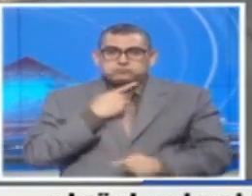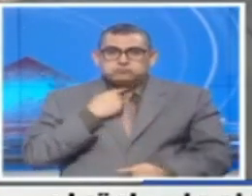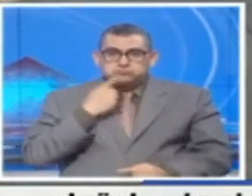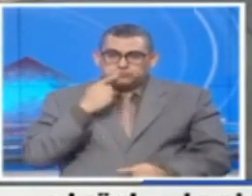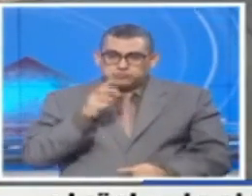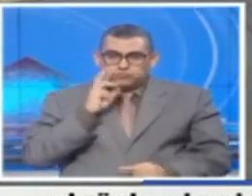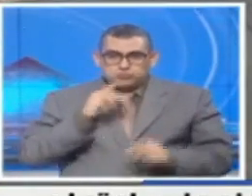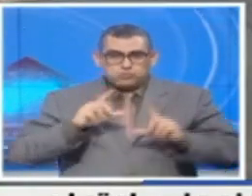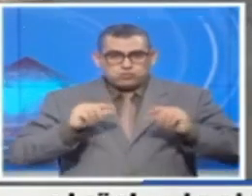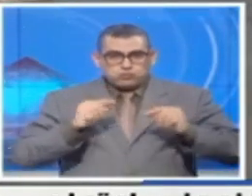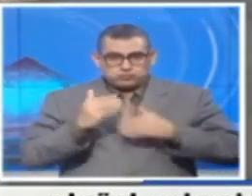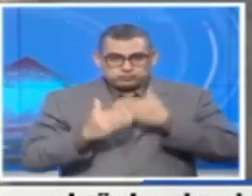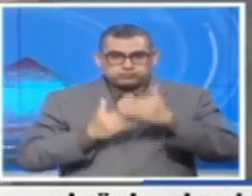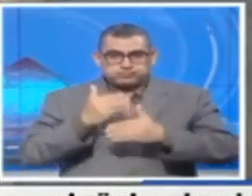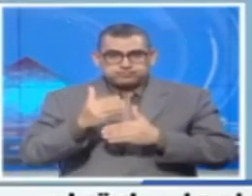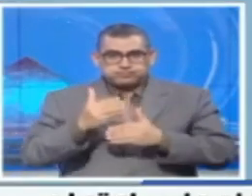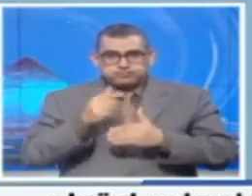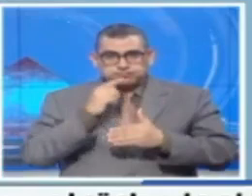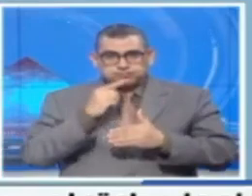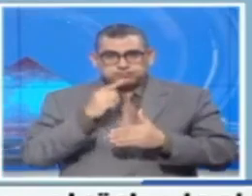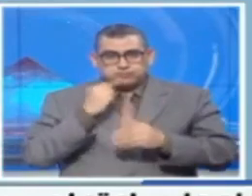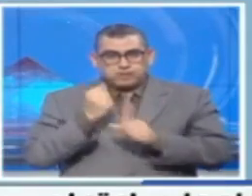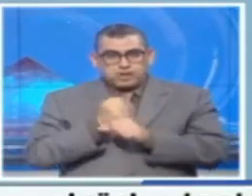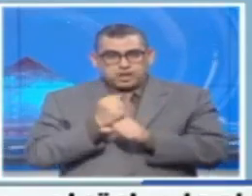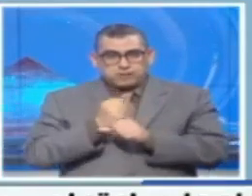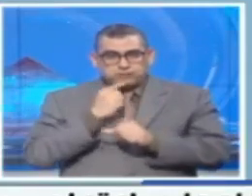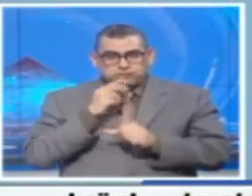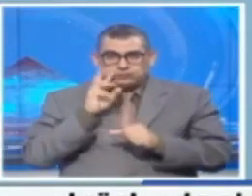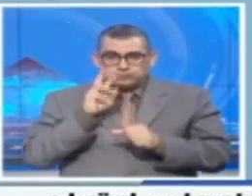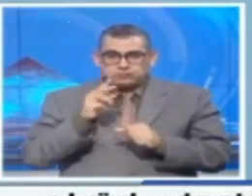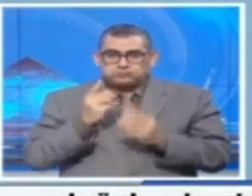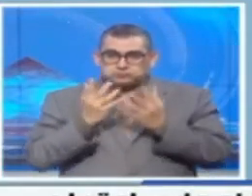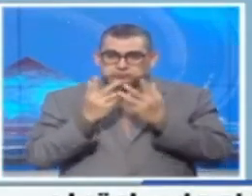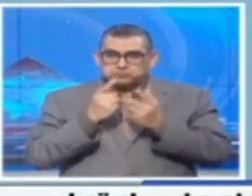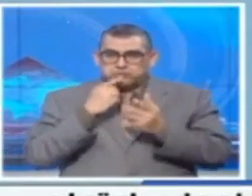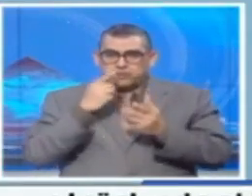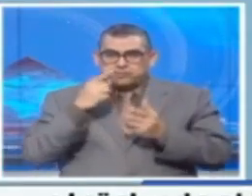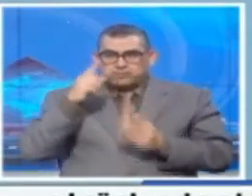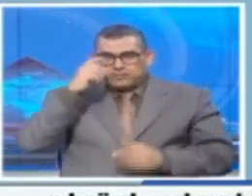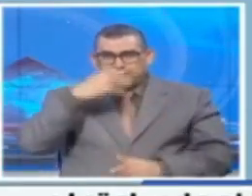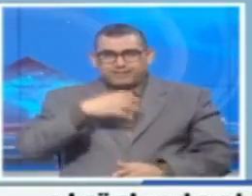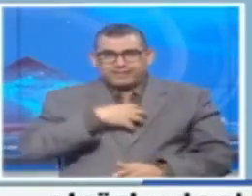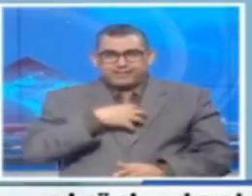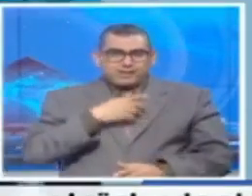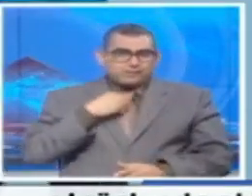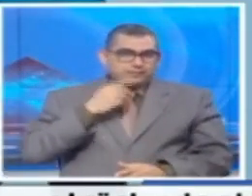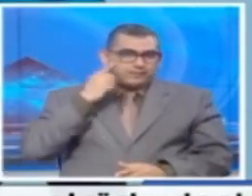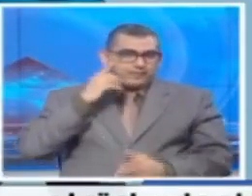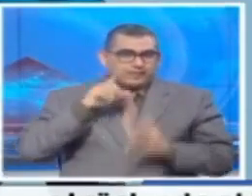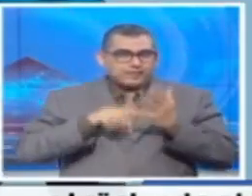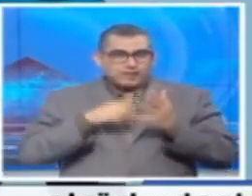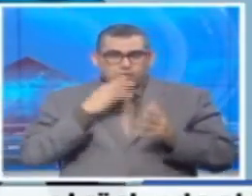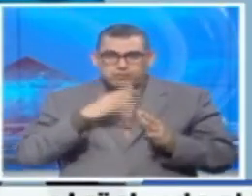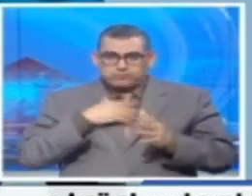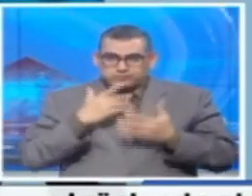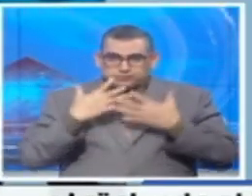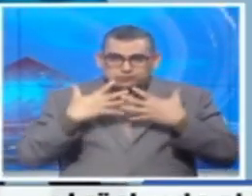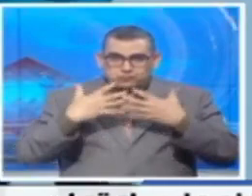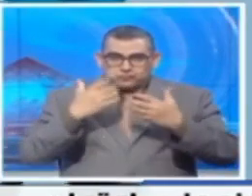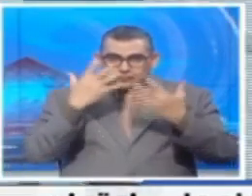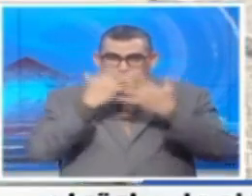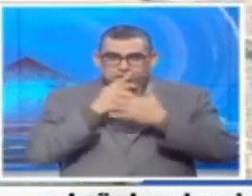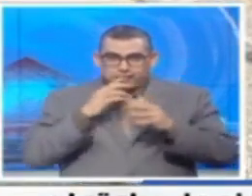شكل يخلي الموضوع سهل، ما فيهوش الملل بتاع عمليات التدريبية. يبقى عندنا مجموعة من